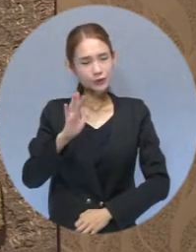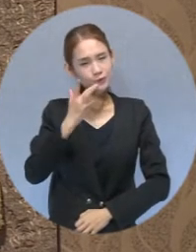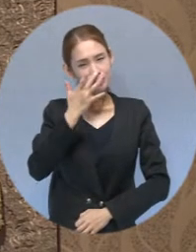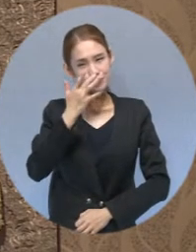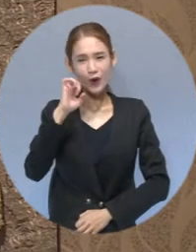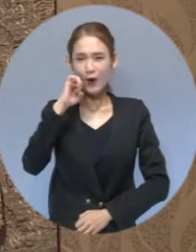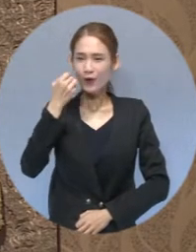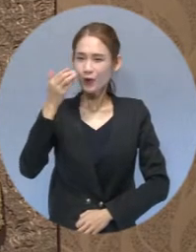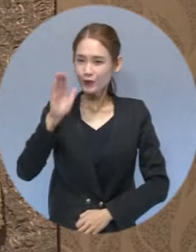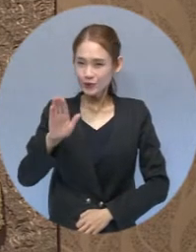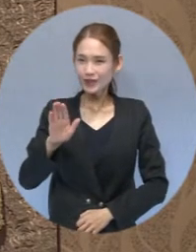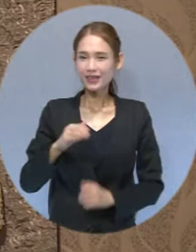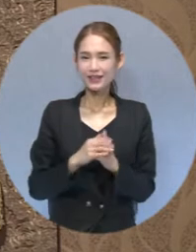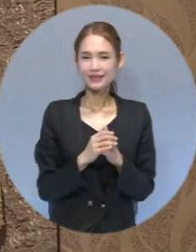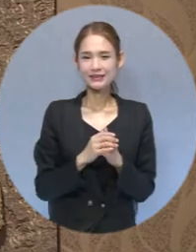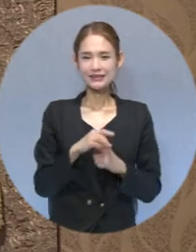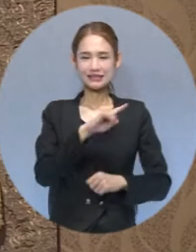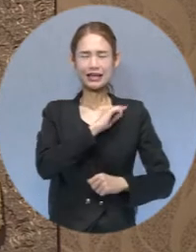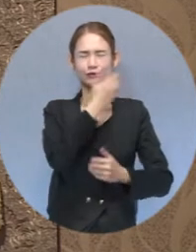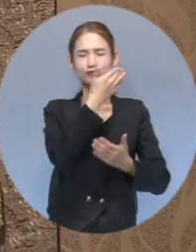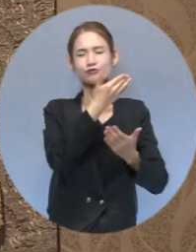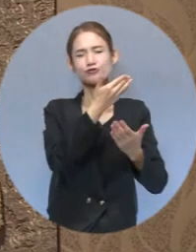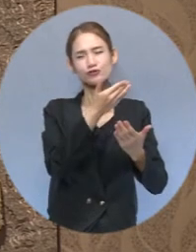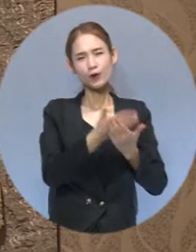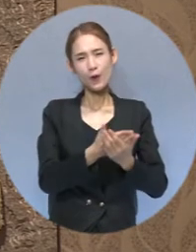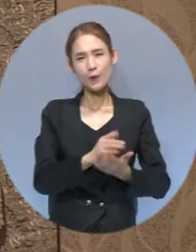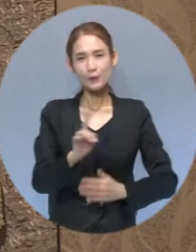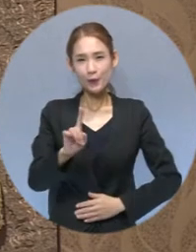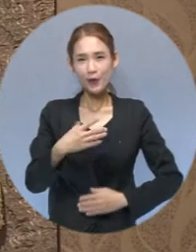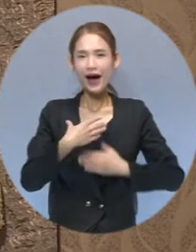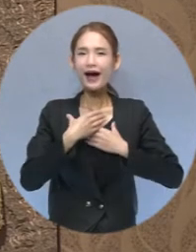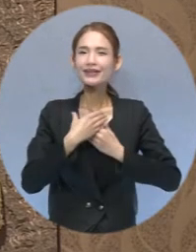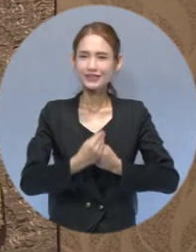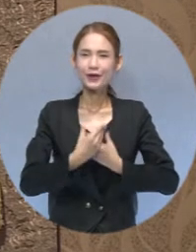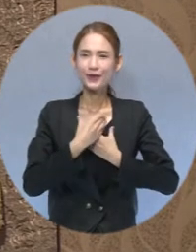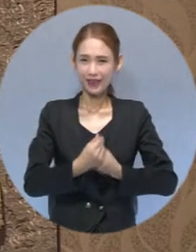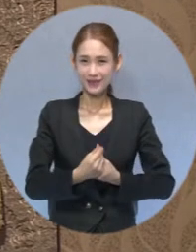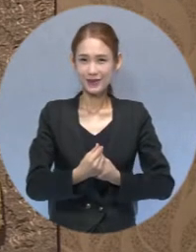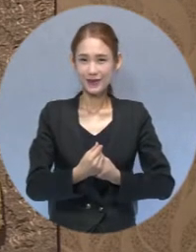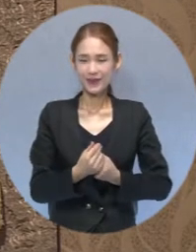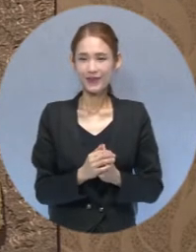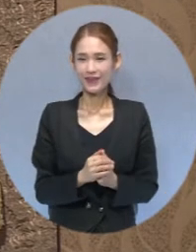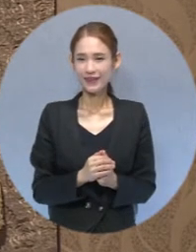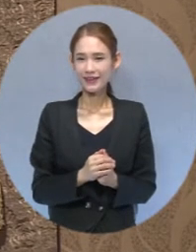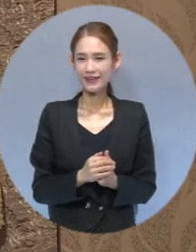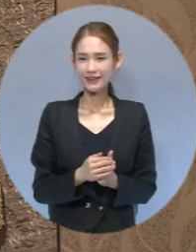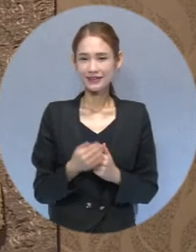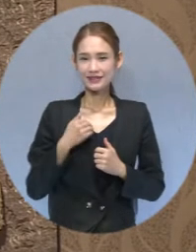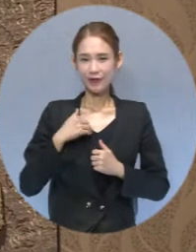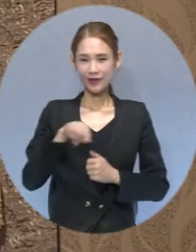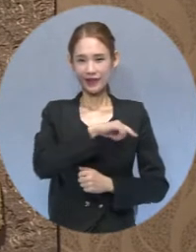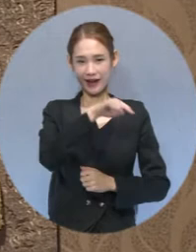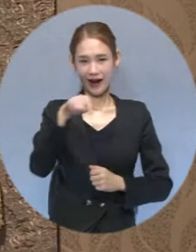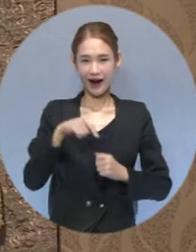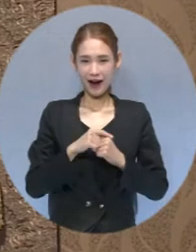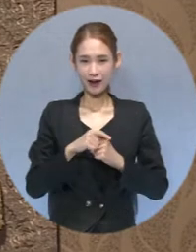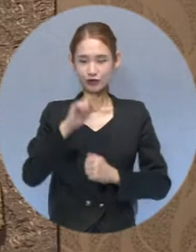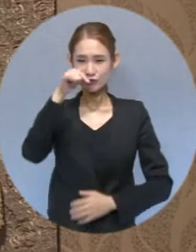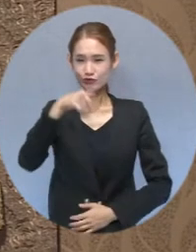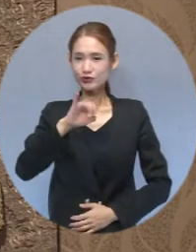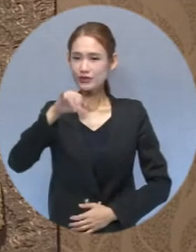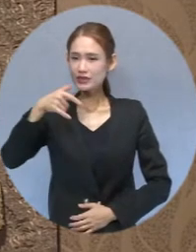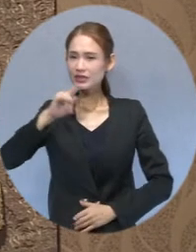제일 중요한 건 이제 안전이 제일 중요합니다. 저희가 구의역 사고에서